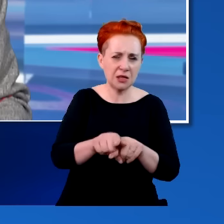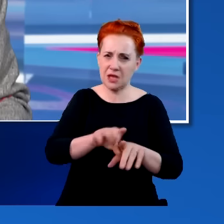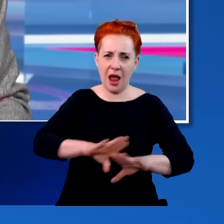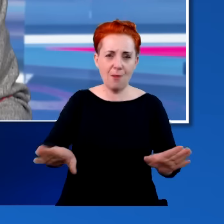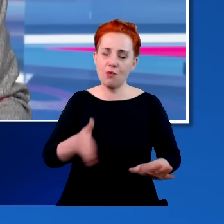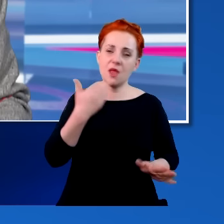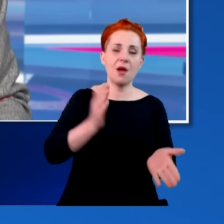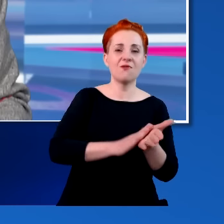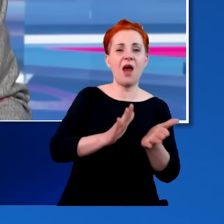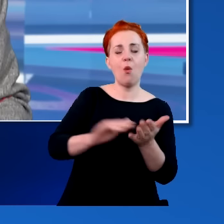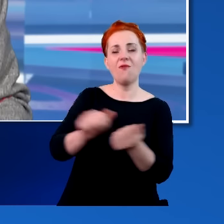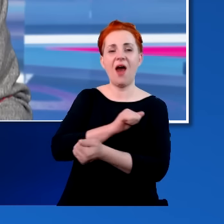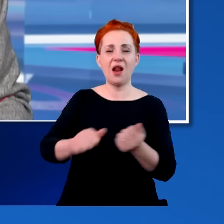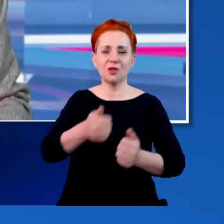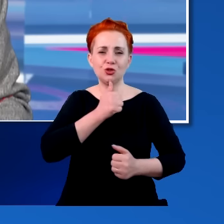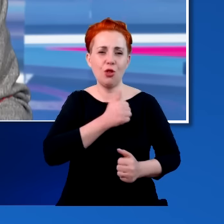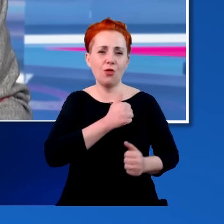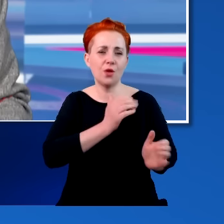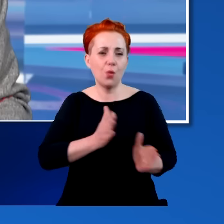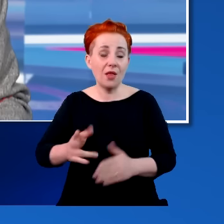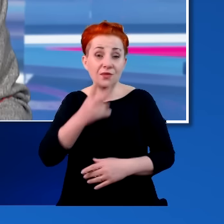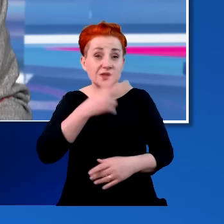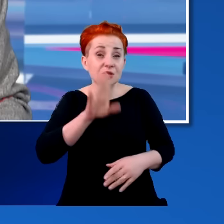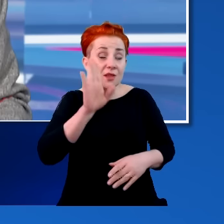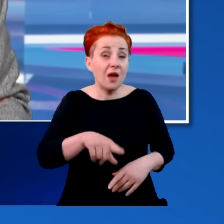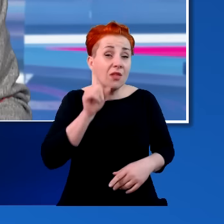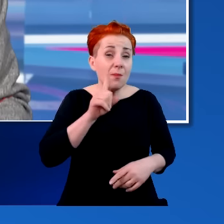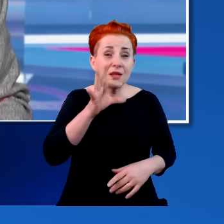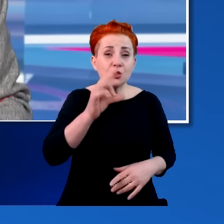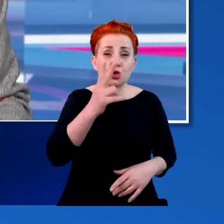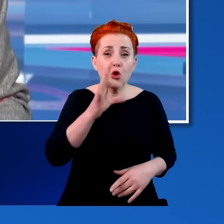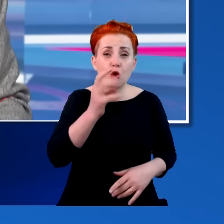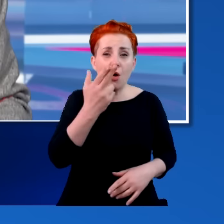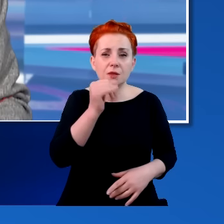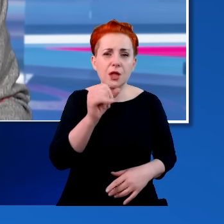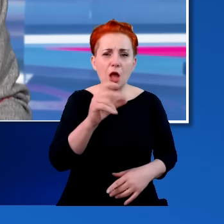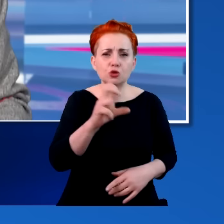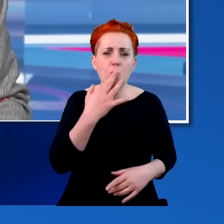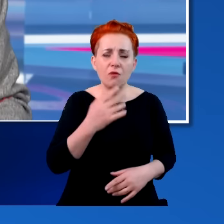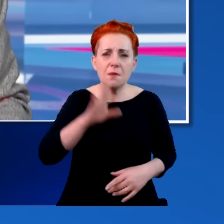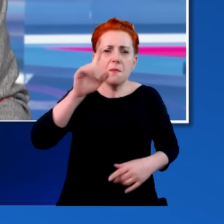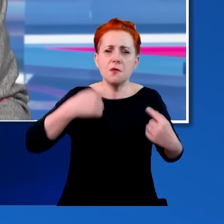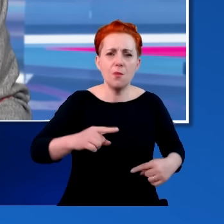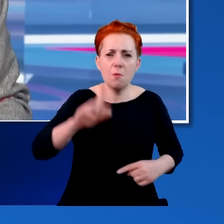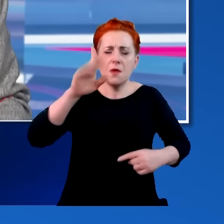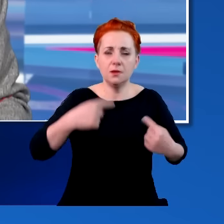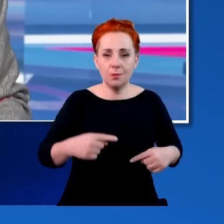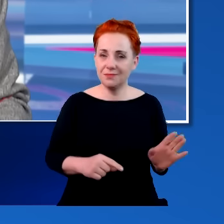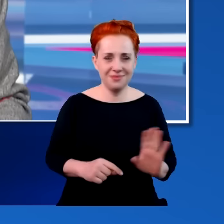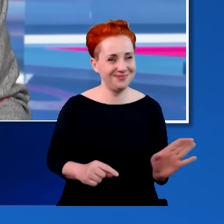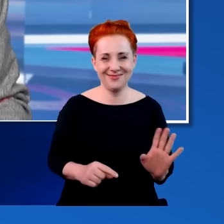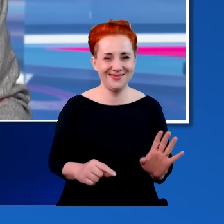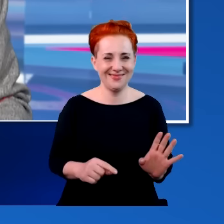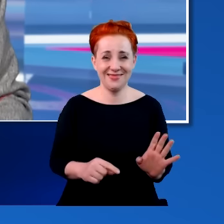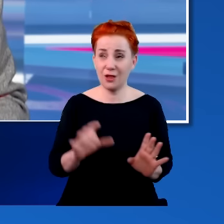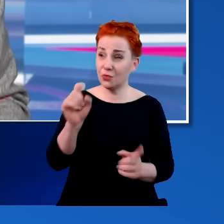chwały walki z Zielonym Ładem. Pan z Konieczko widzę, że nawet dzisiaj tu już zaczyna pobrzękiwać szabelką, no ale to do tej pory to sprzeciw był